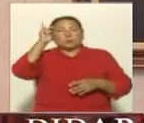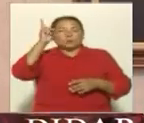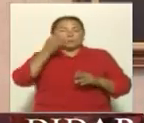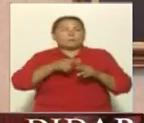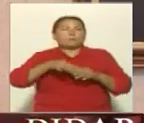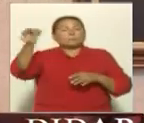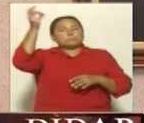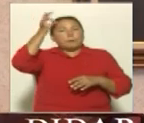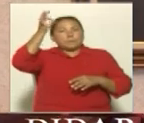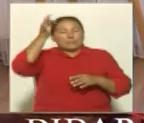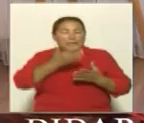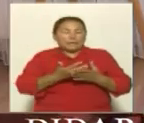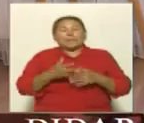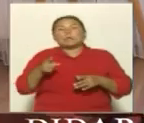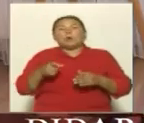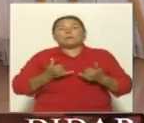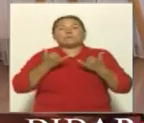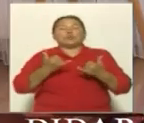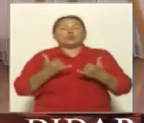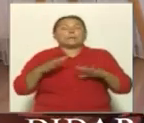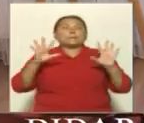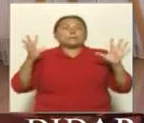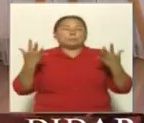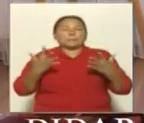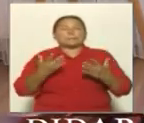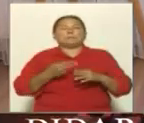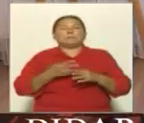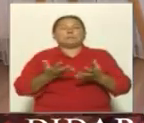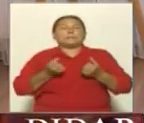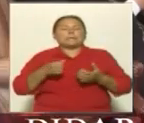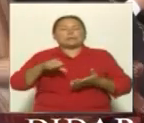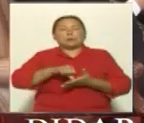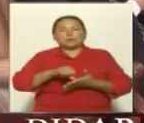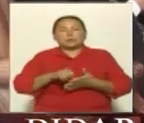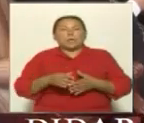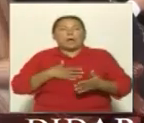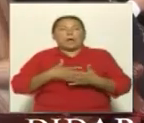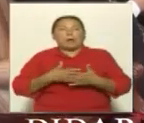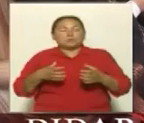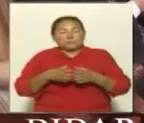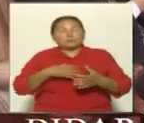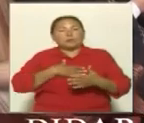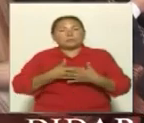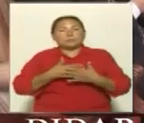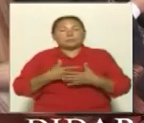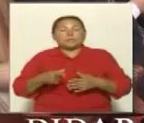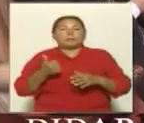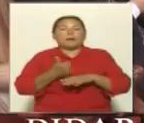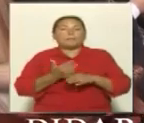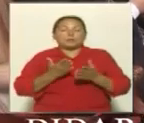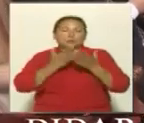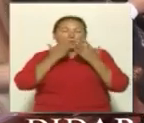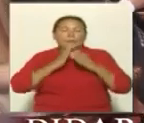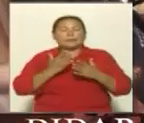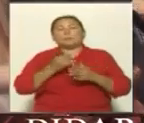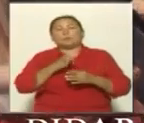состоялось памятное мероприятие, посвященное событию. В мероприятии приняли участие общественные активисты региона. Главный имам области прочитал Коран в